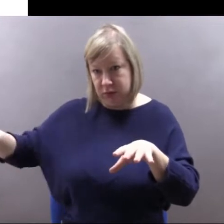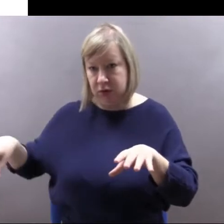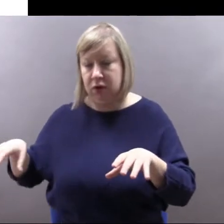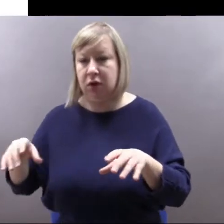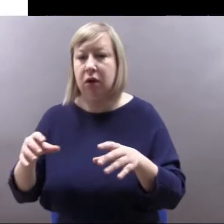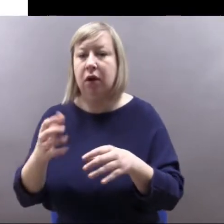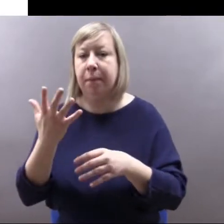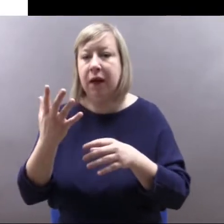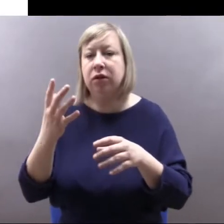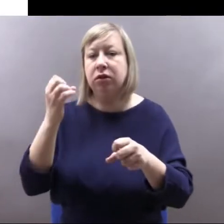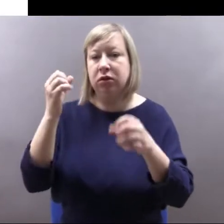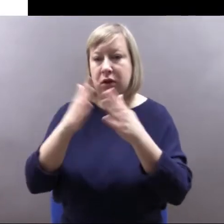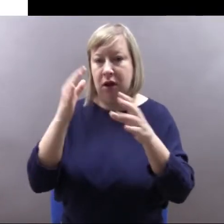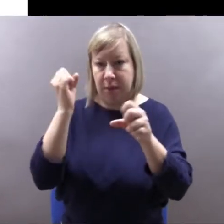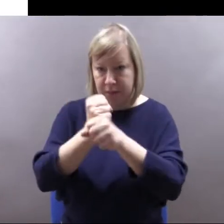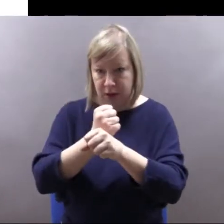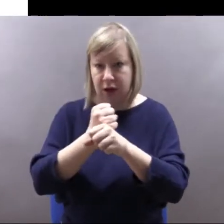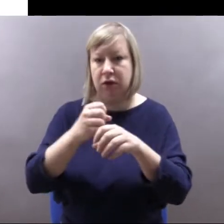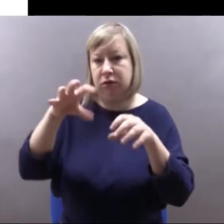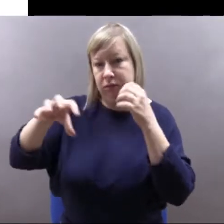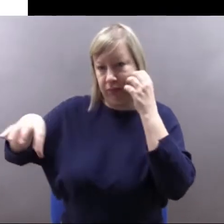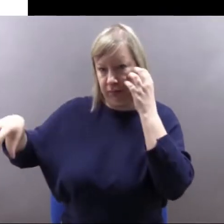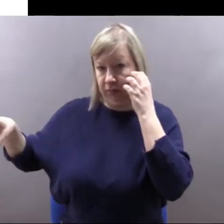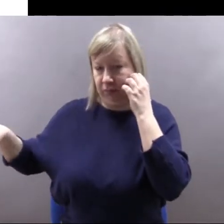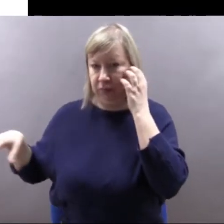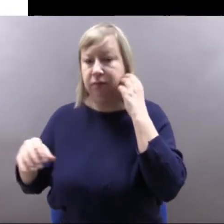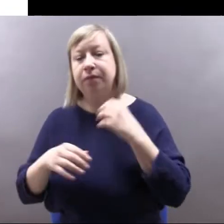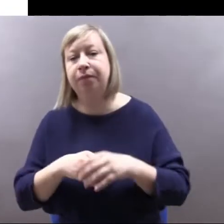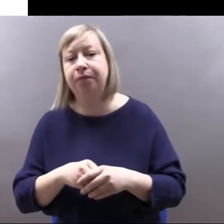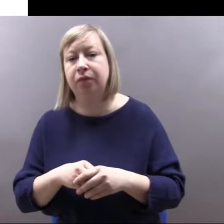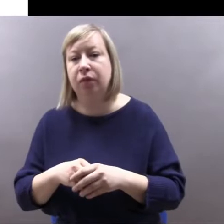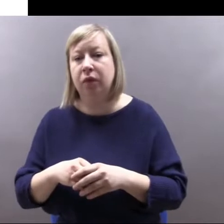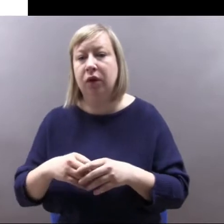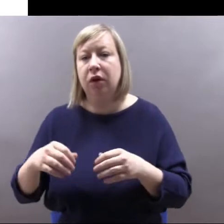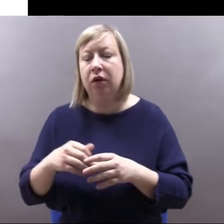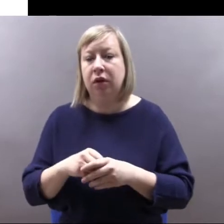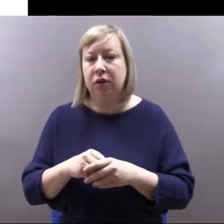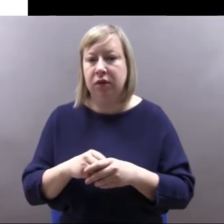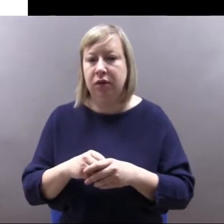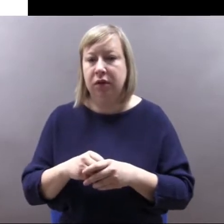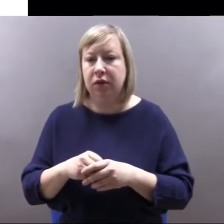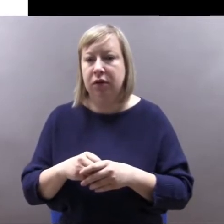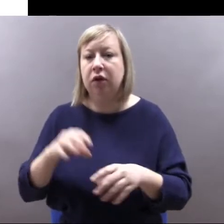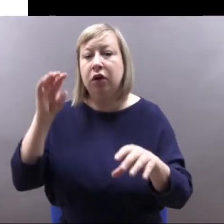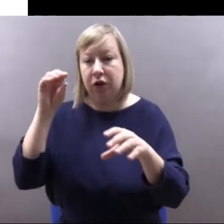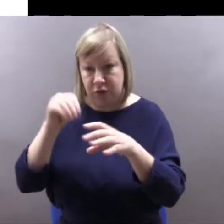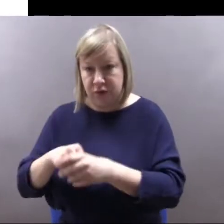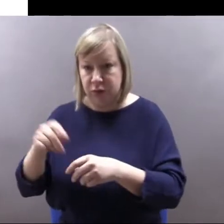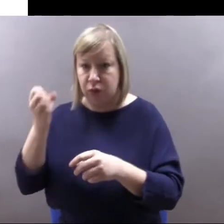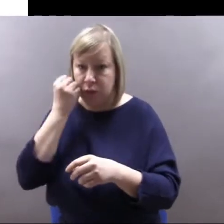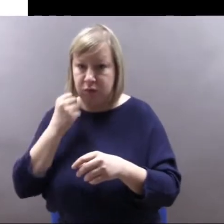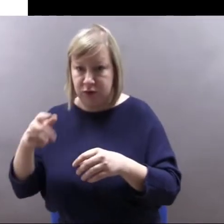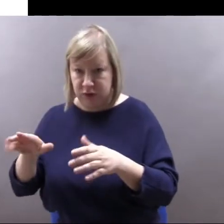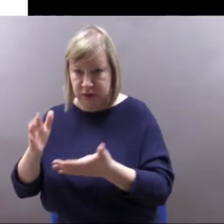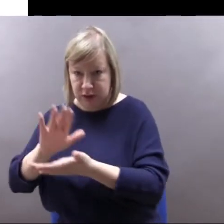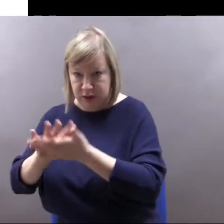trakcie tych prac znajdowano przeróżne dziwne rzeczy w tych piwnicach, którymi muzeum się